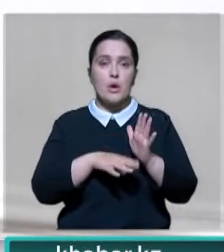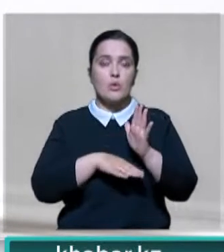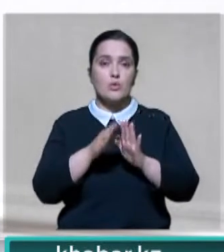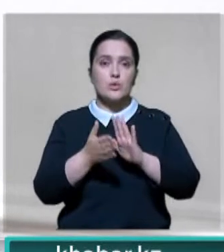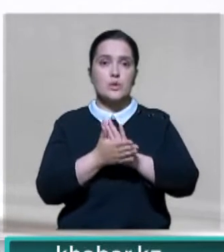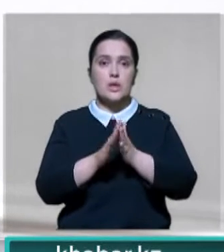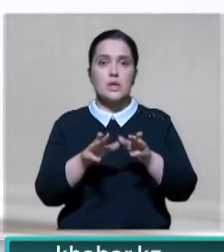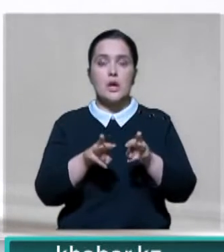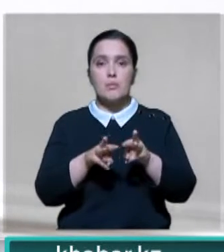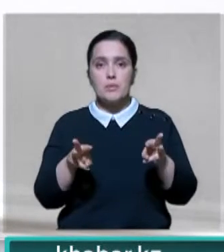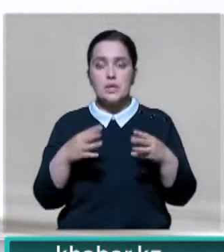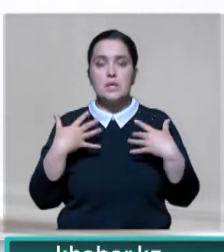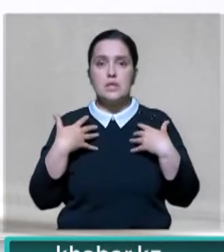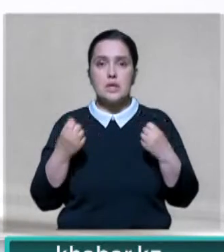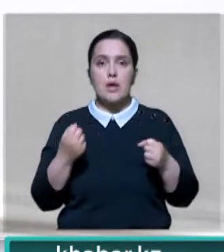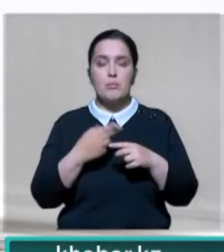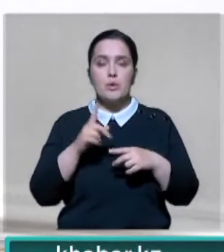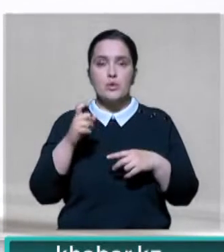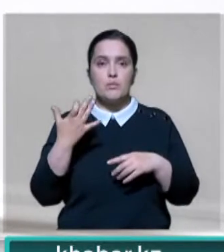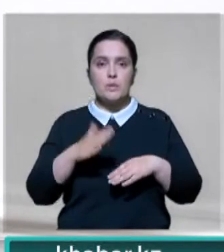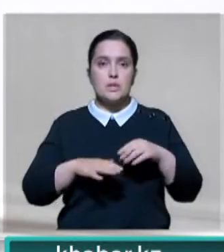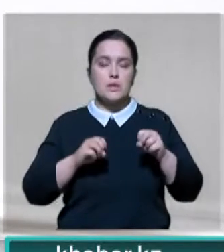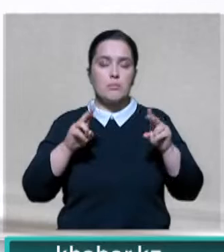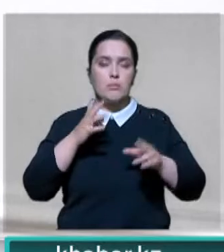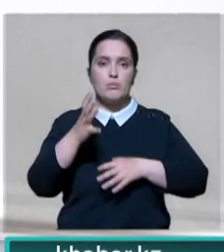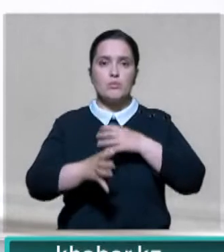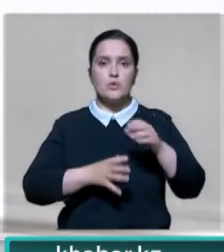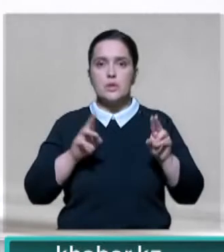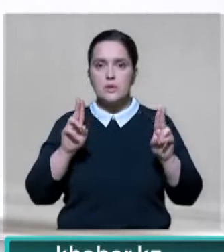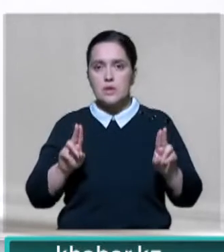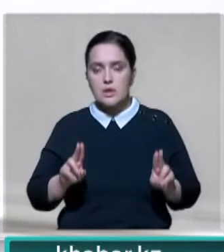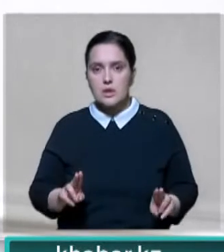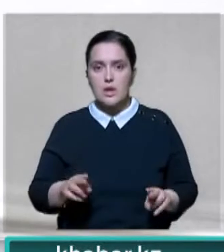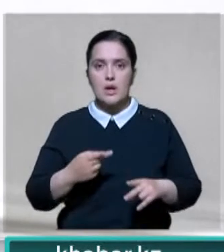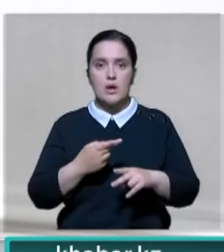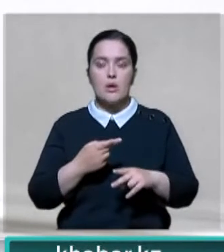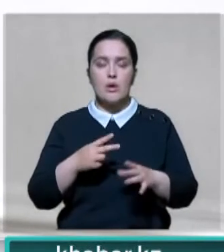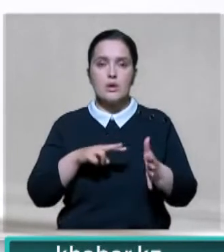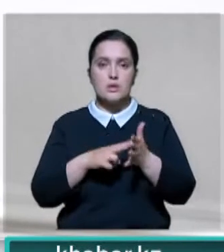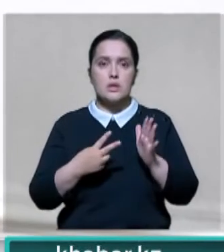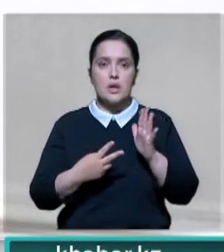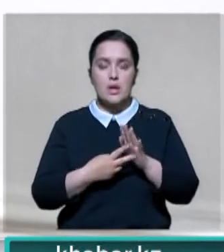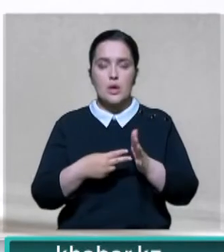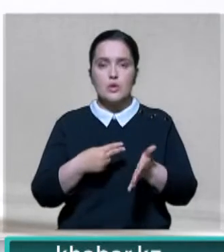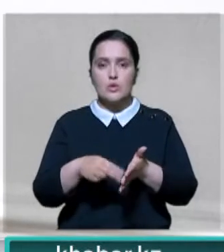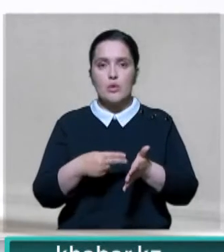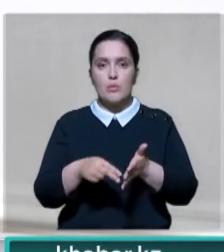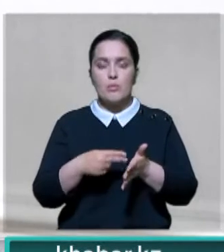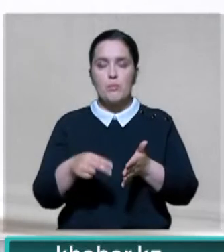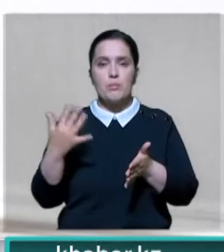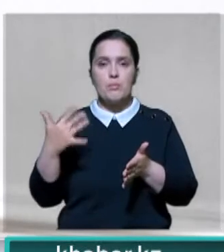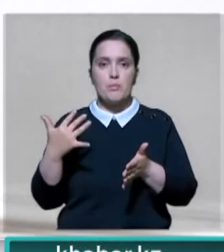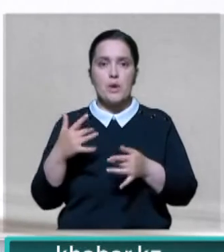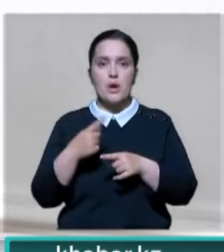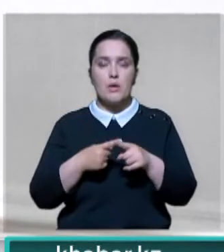минздравом обученный 150 специалистов по международному стандарту узи-диагностики кроме этого запланирован заку более 50 аппаратов